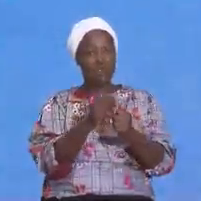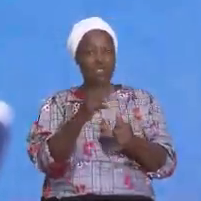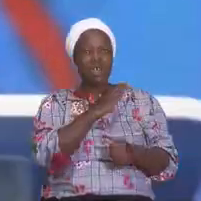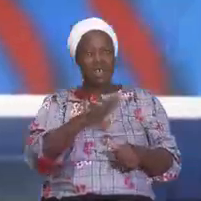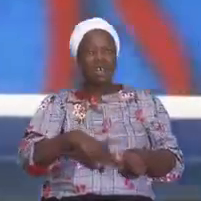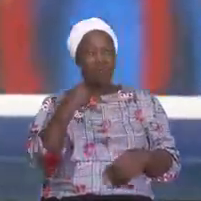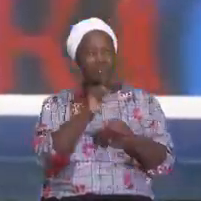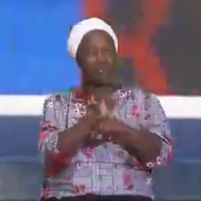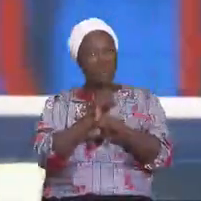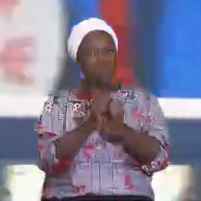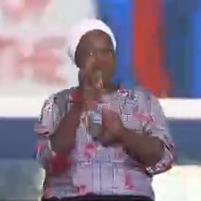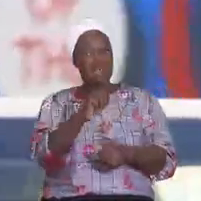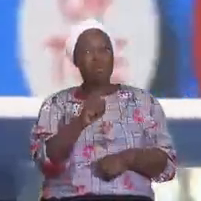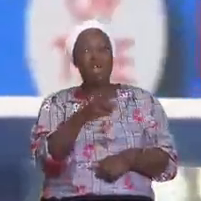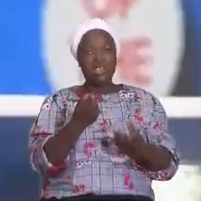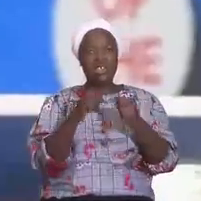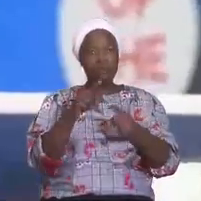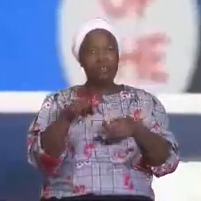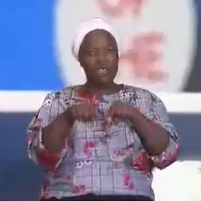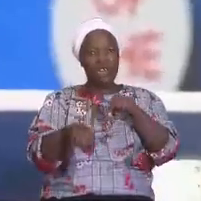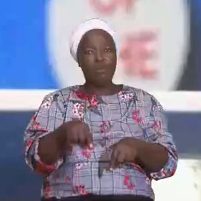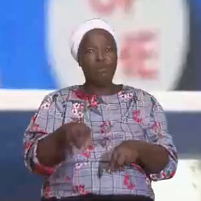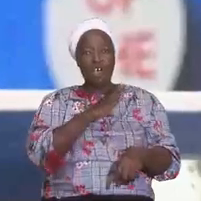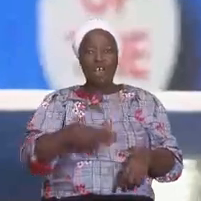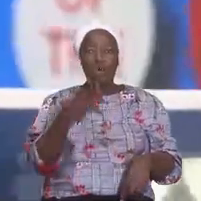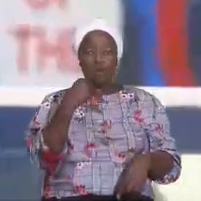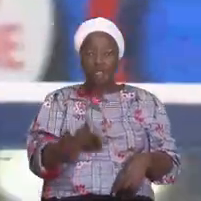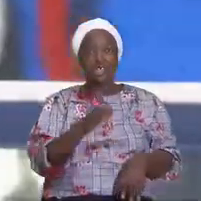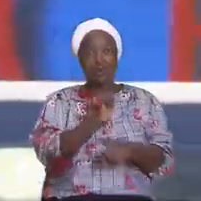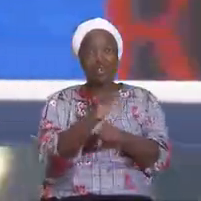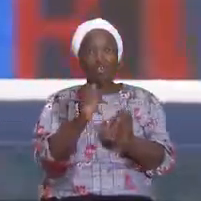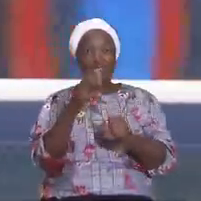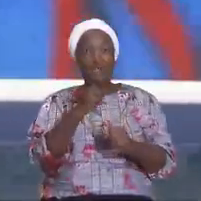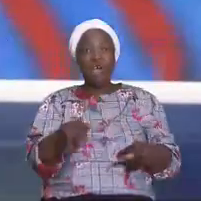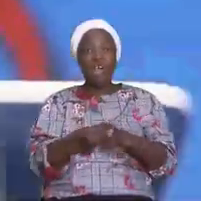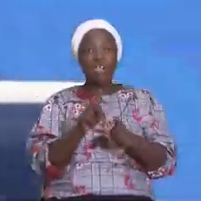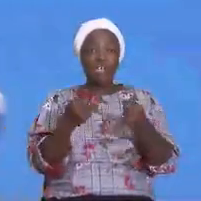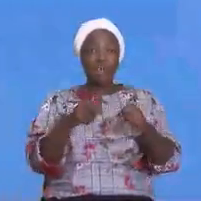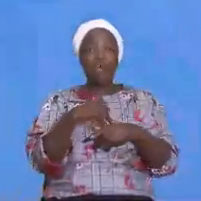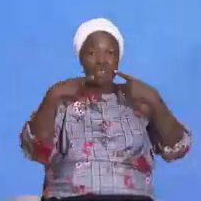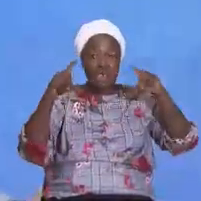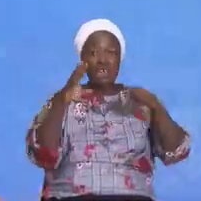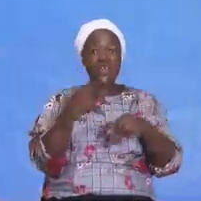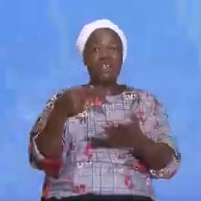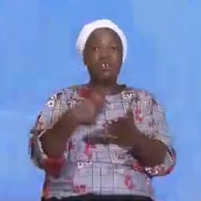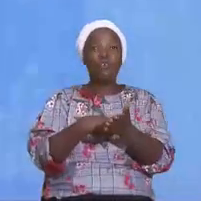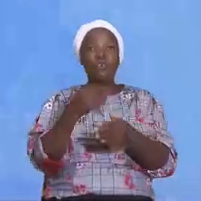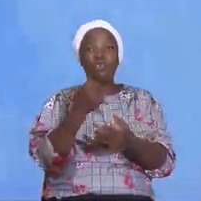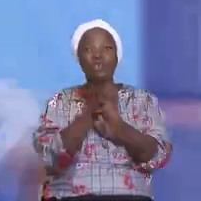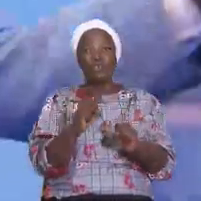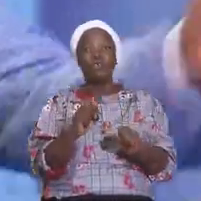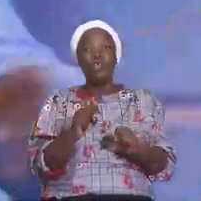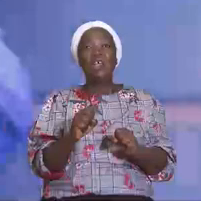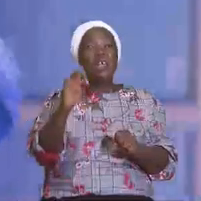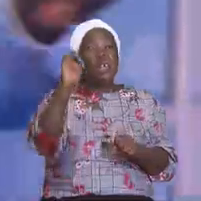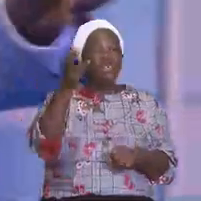Et il est venu vers l'aveugle, Christ était là, travaillant avec eux. Comme ils sont venus vers les paralytiques, Christ était là, travaillant